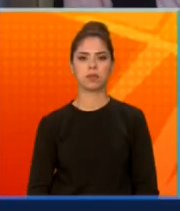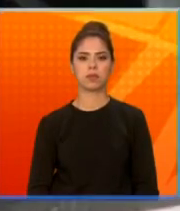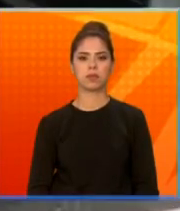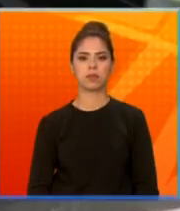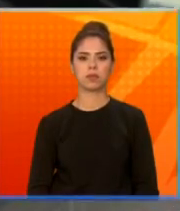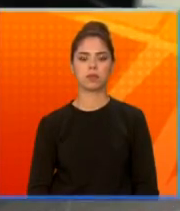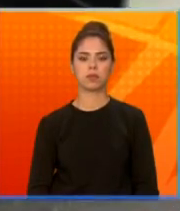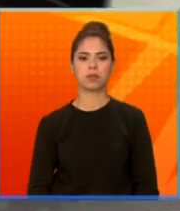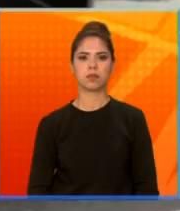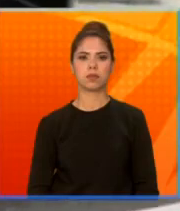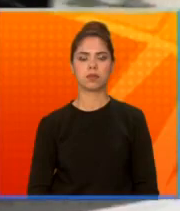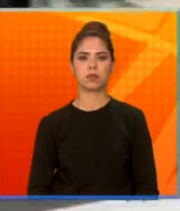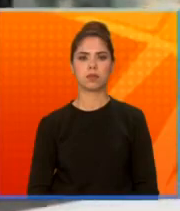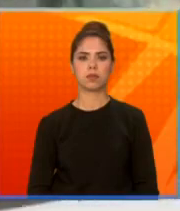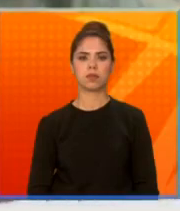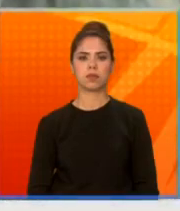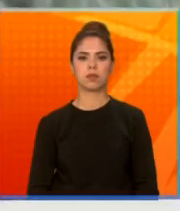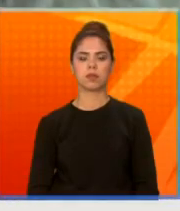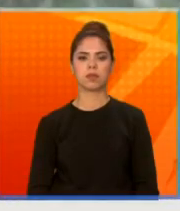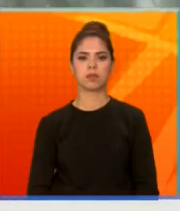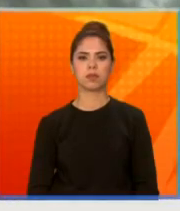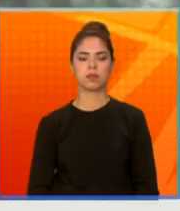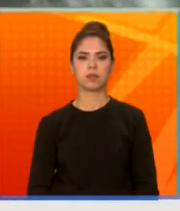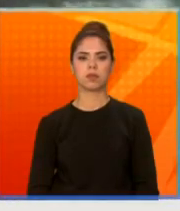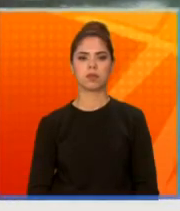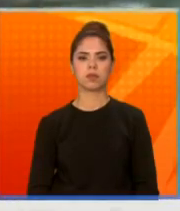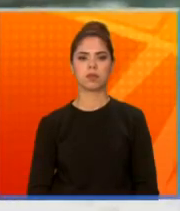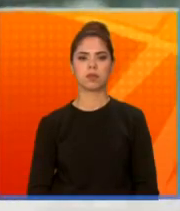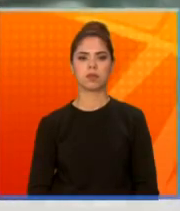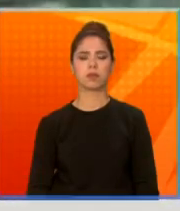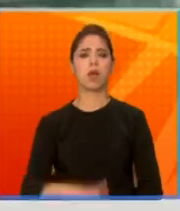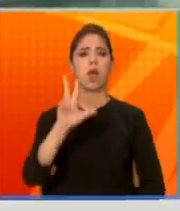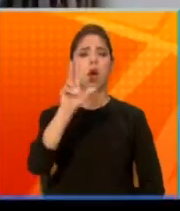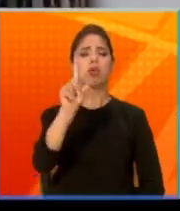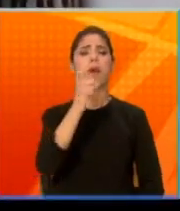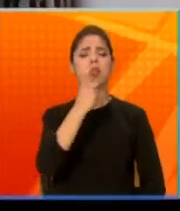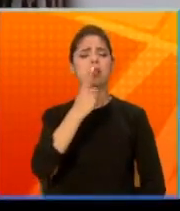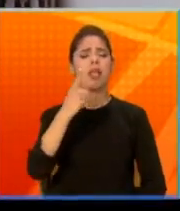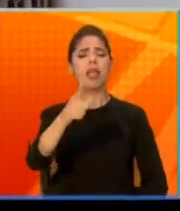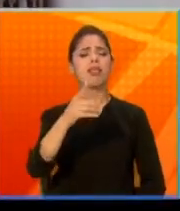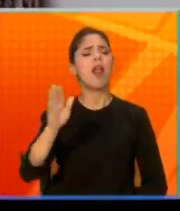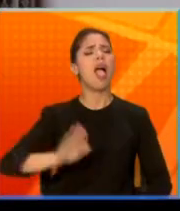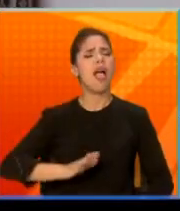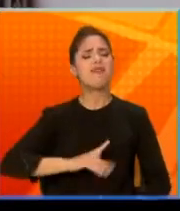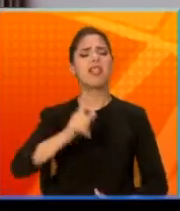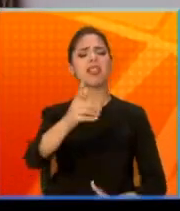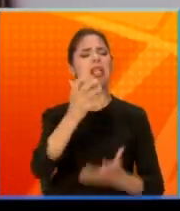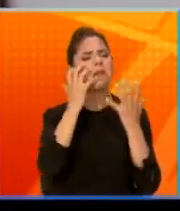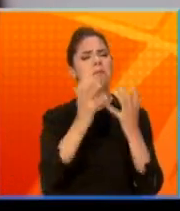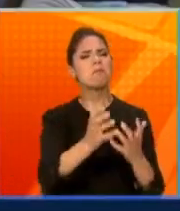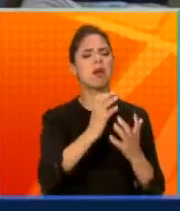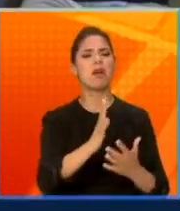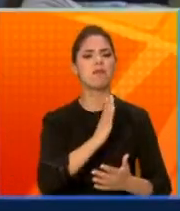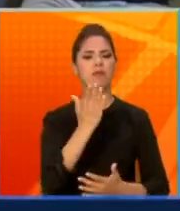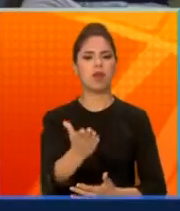gün isyan olmadı bu 31 yıldır evlatlarının hem eli hem